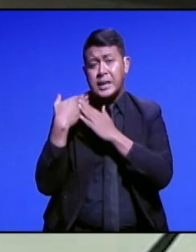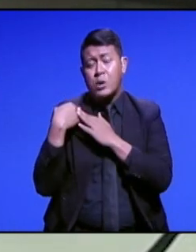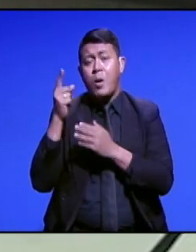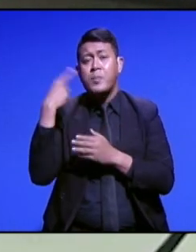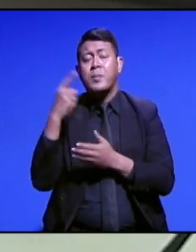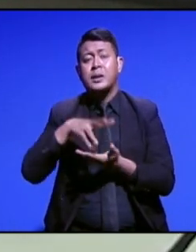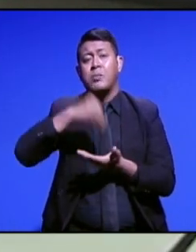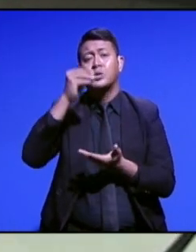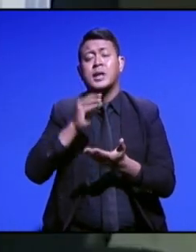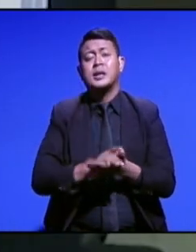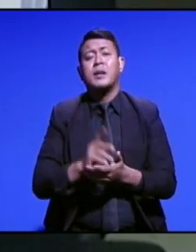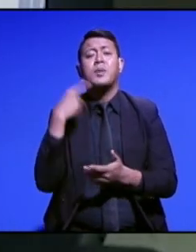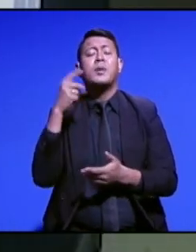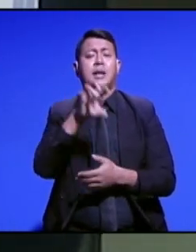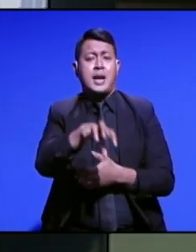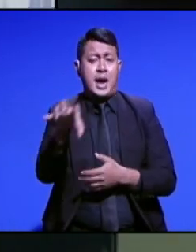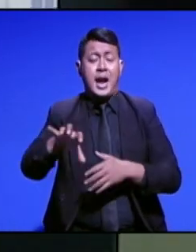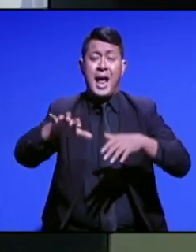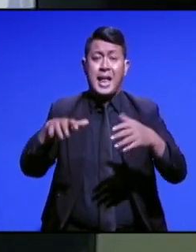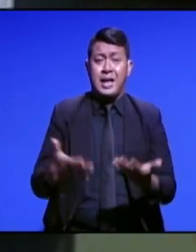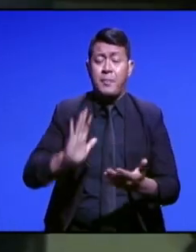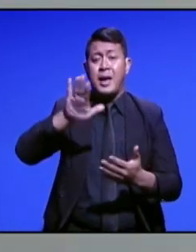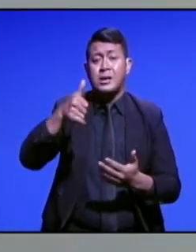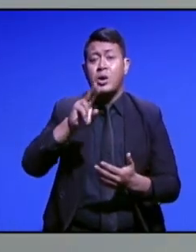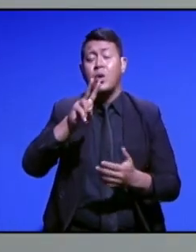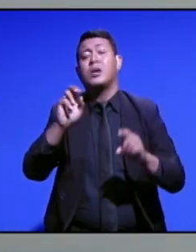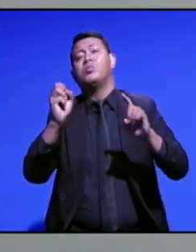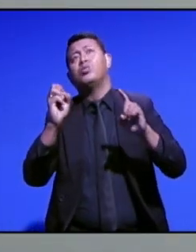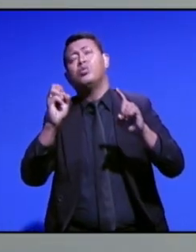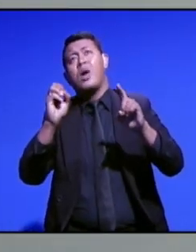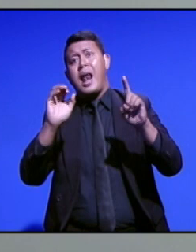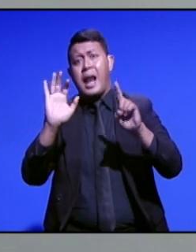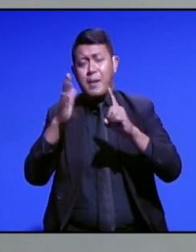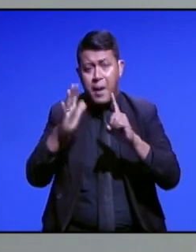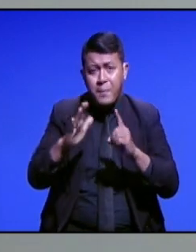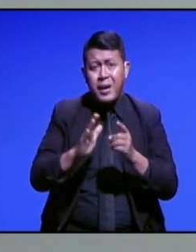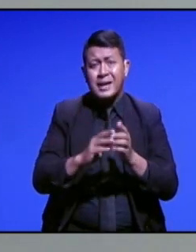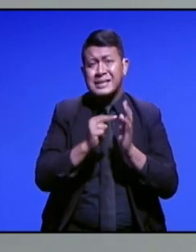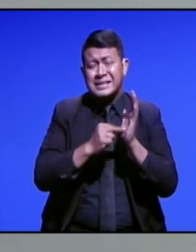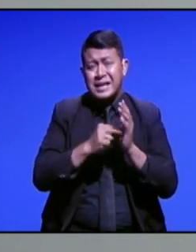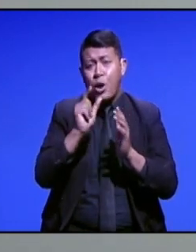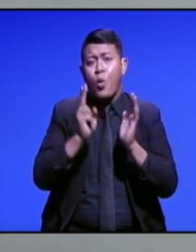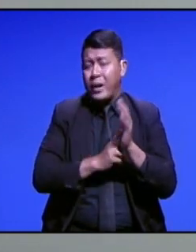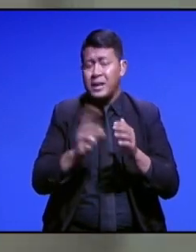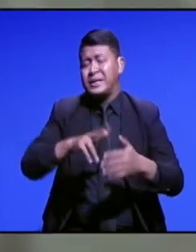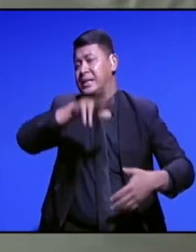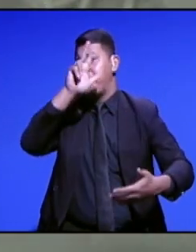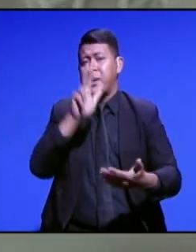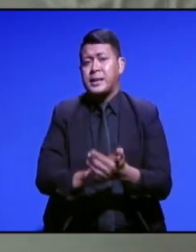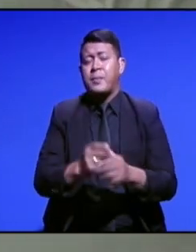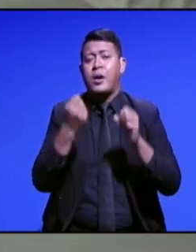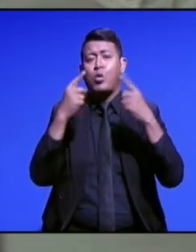pemerintah pusat dan pemerintah daerah. Namun, pada tahun 2015, nilai UN tidak lagi menjadi penentu kelulusan